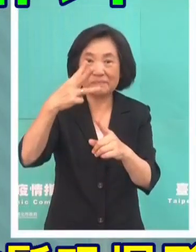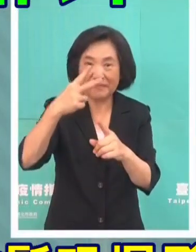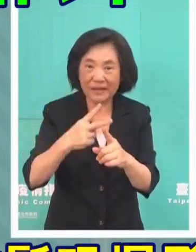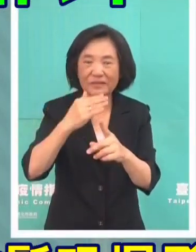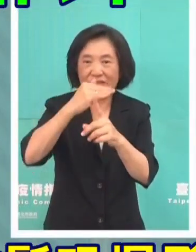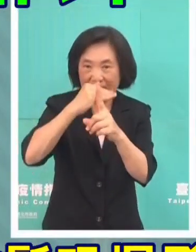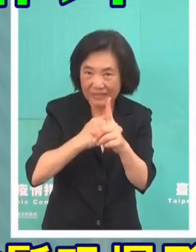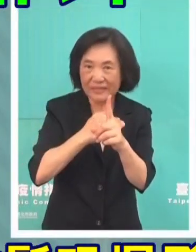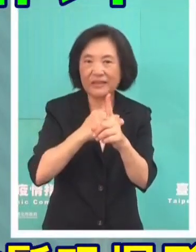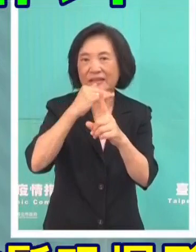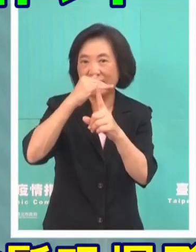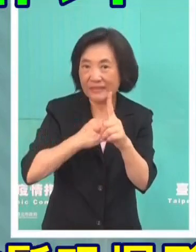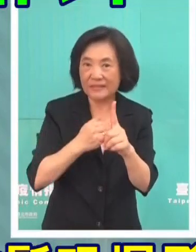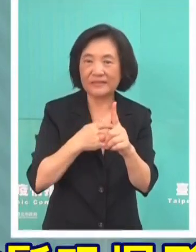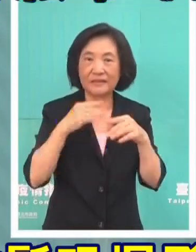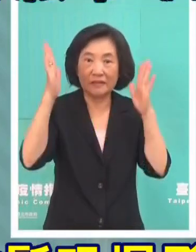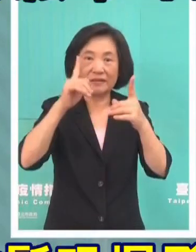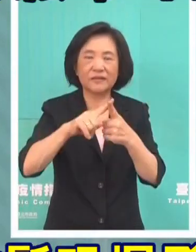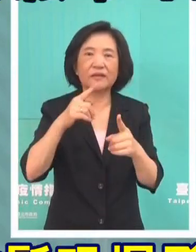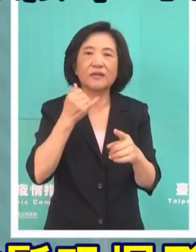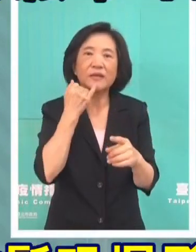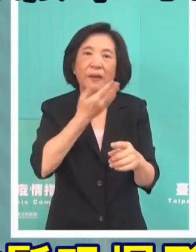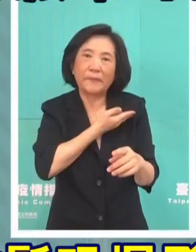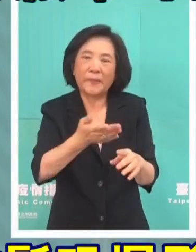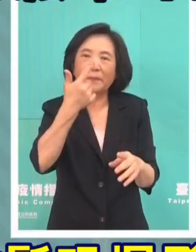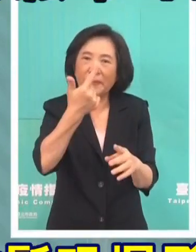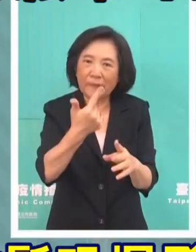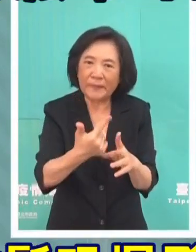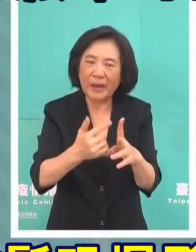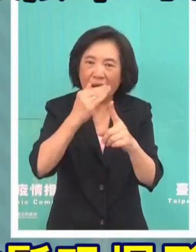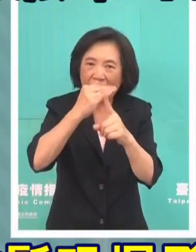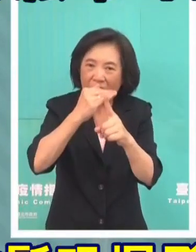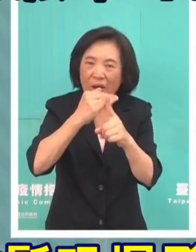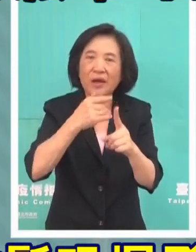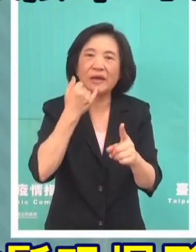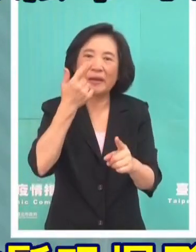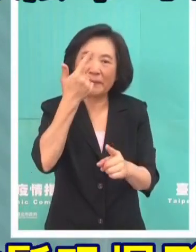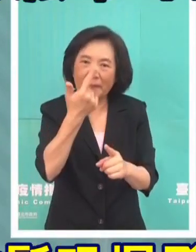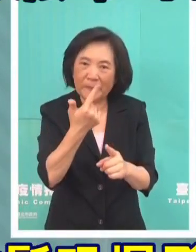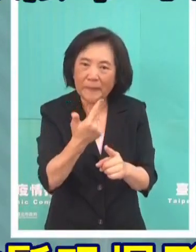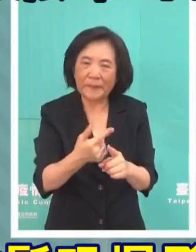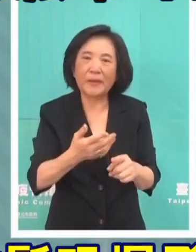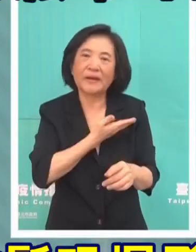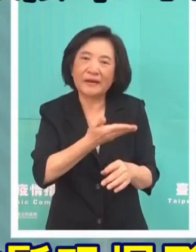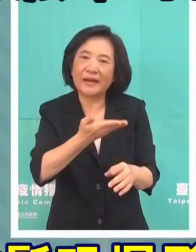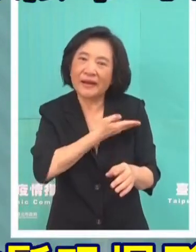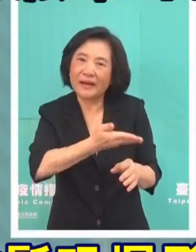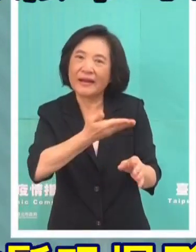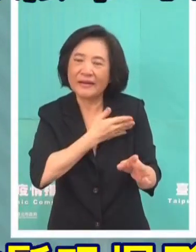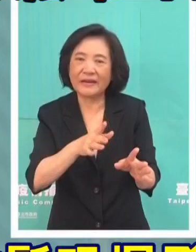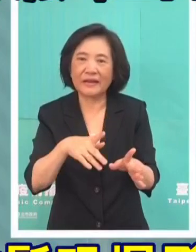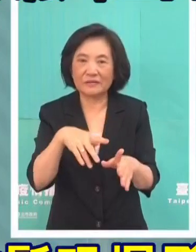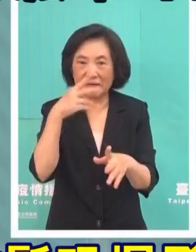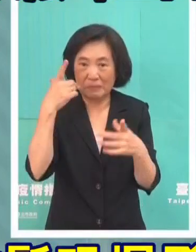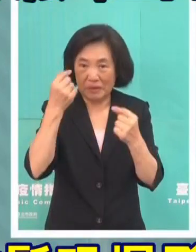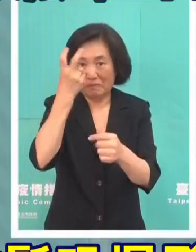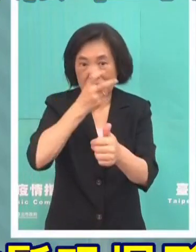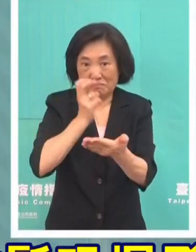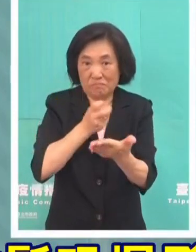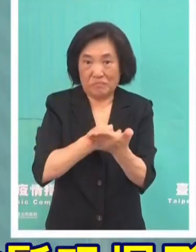正确的说法就是逐步放松管制了，按照疫情的状况，但呢我们还是要随时在监